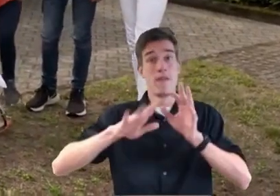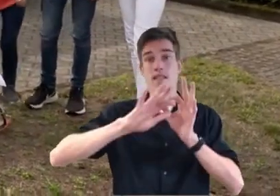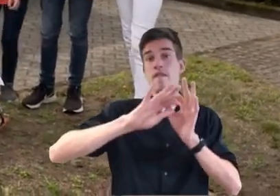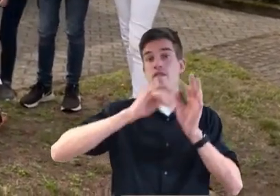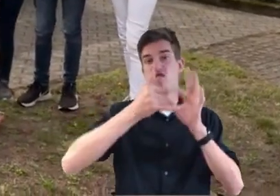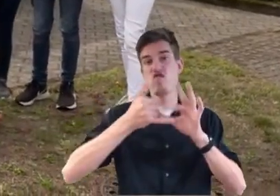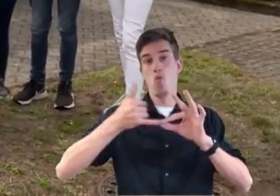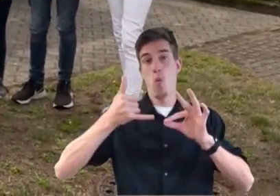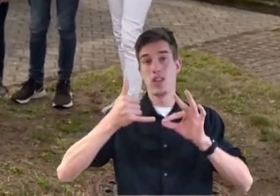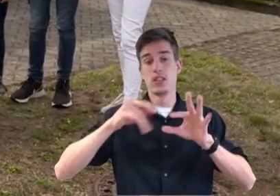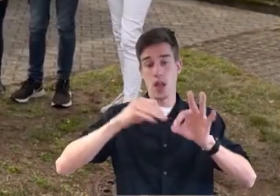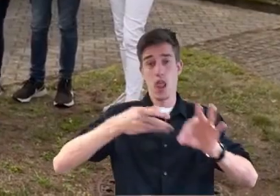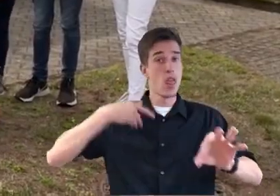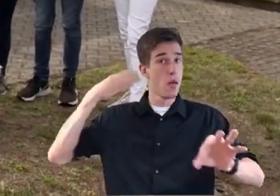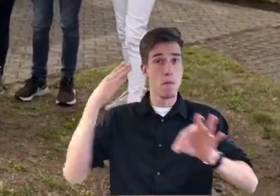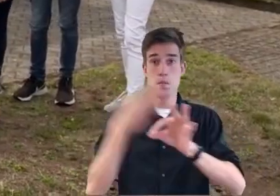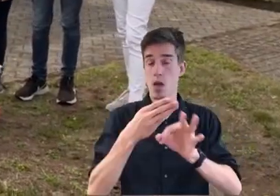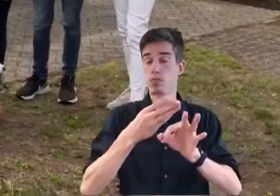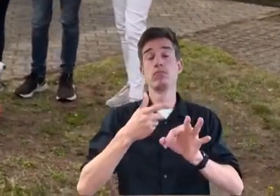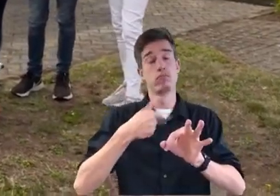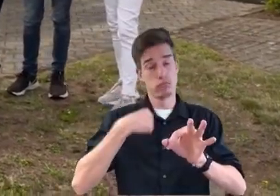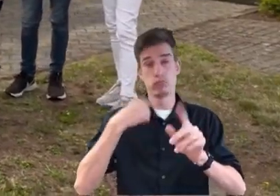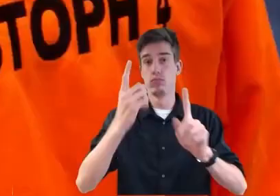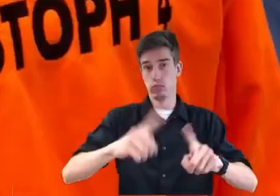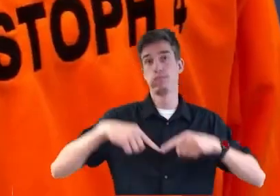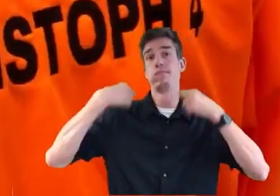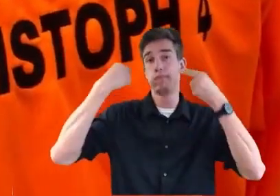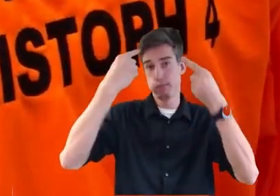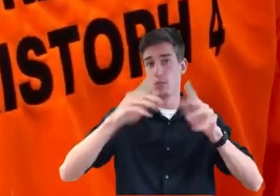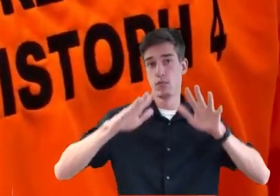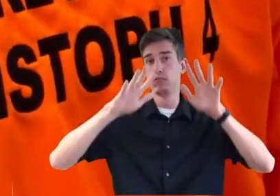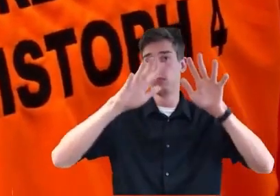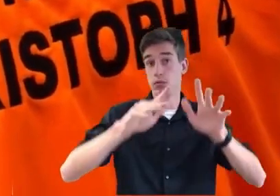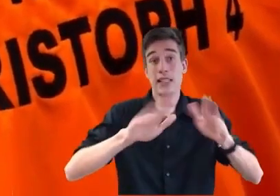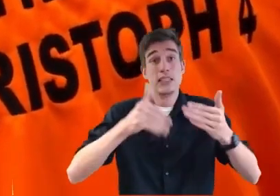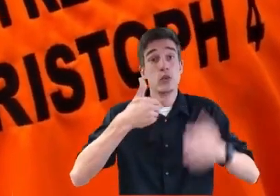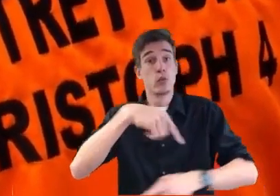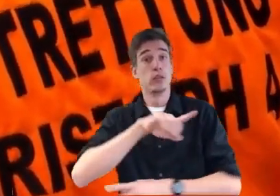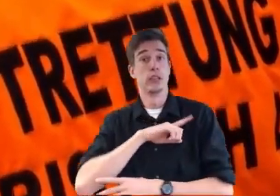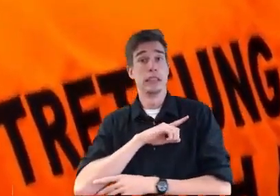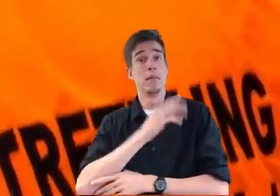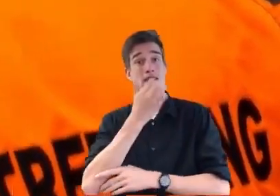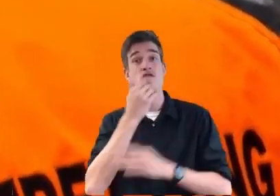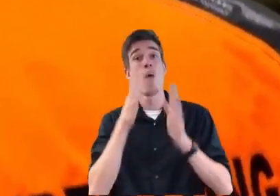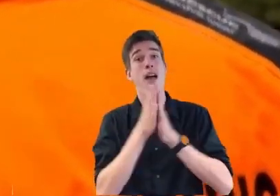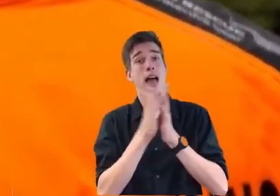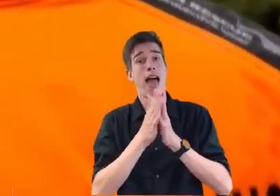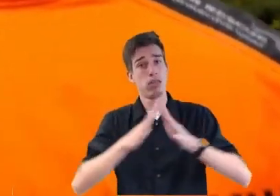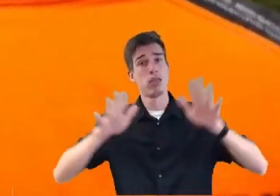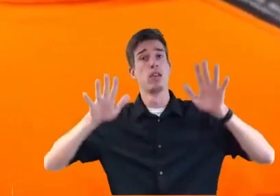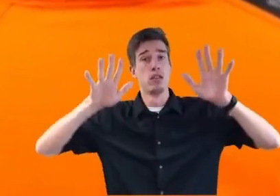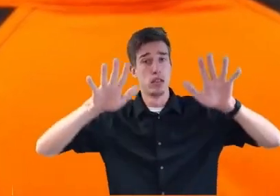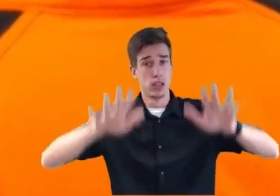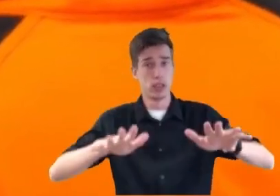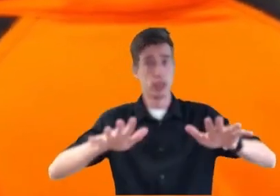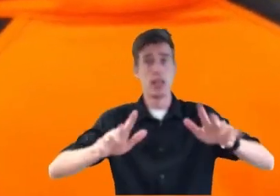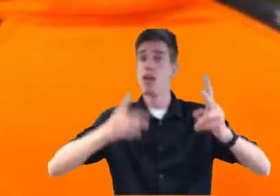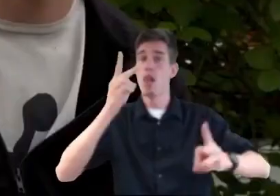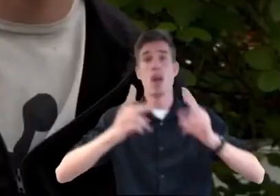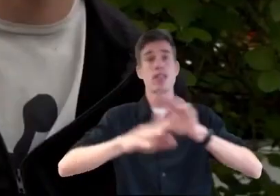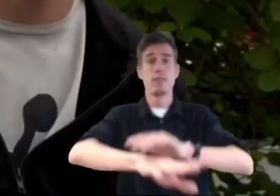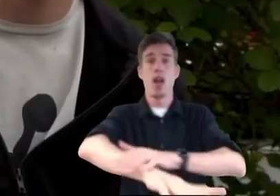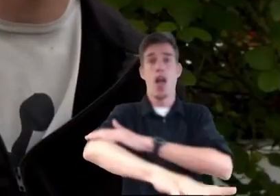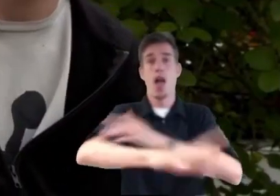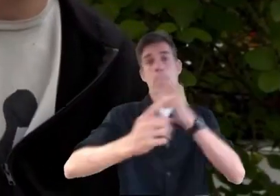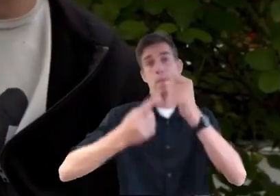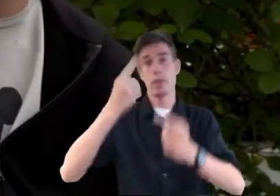Ich bin mit dem Vorderrad hängen geblieben an der Wurzel und habe mich überschlagen und wollte mich dann halt mit den Händen abfangen und dabei ist halt der Arm gebrochen.